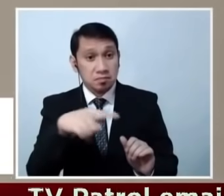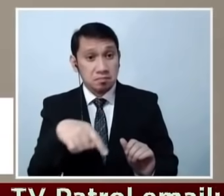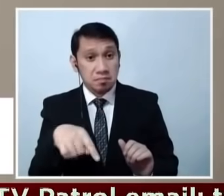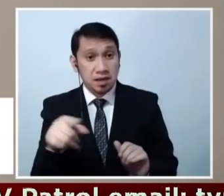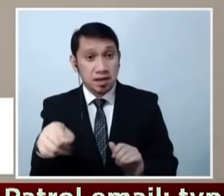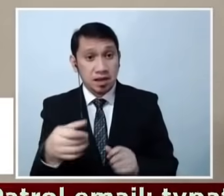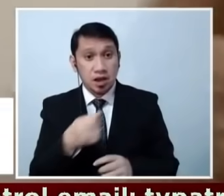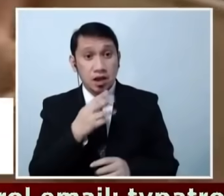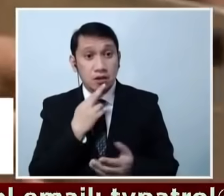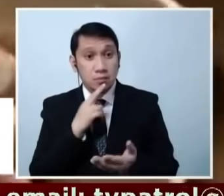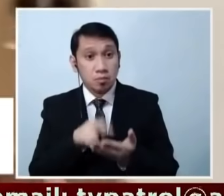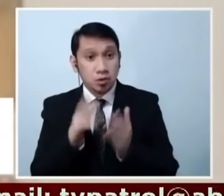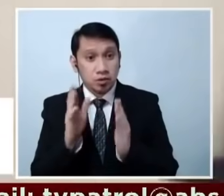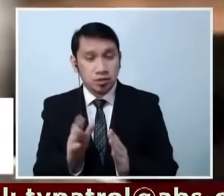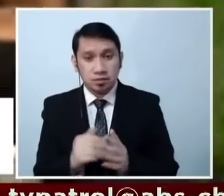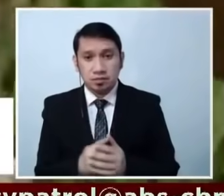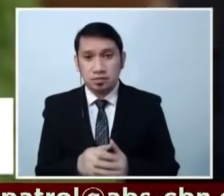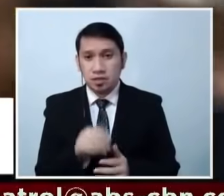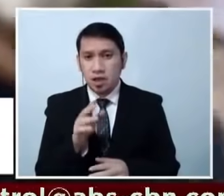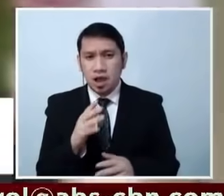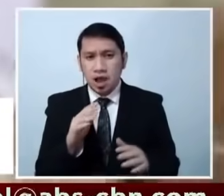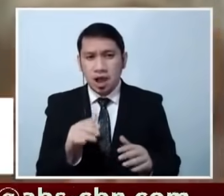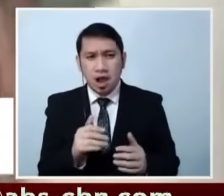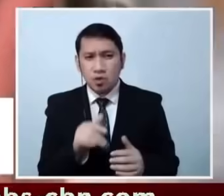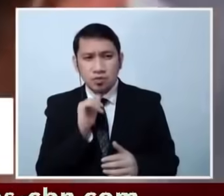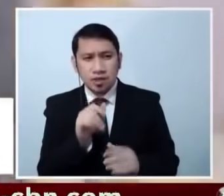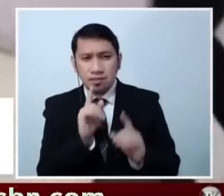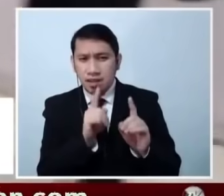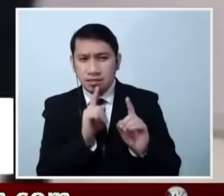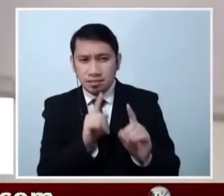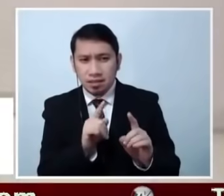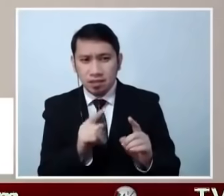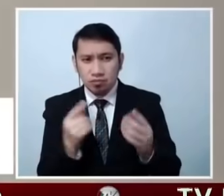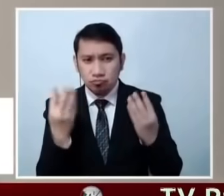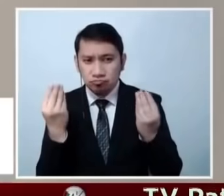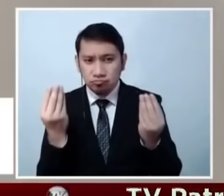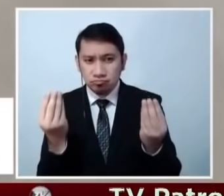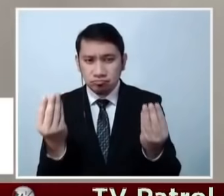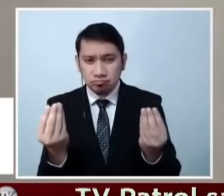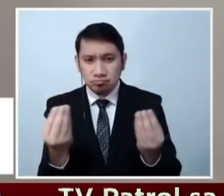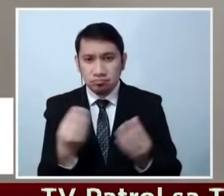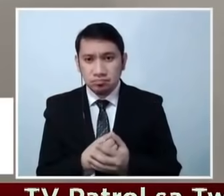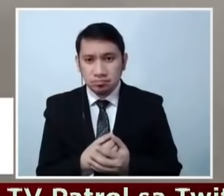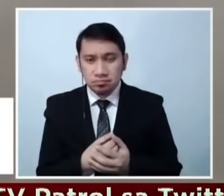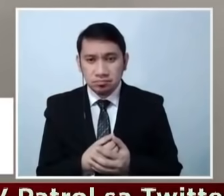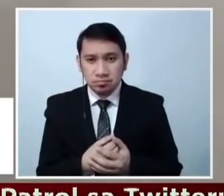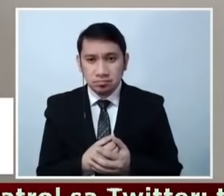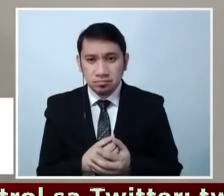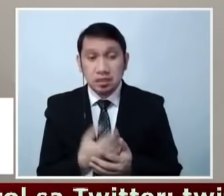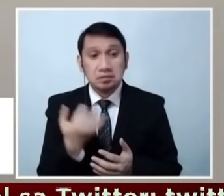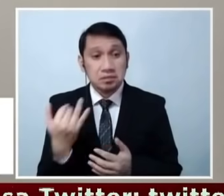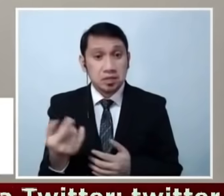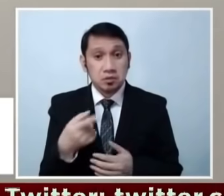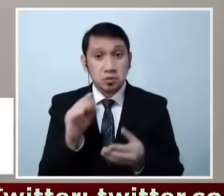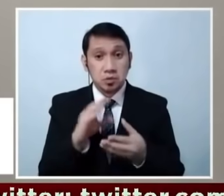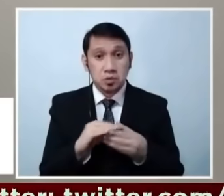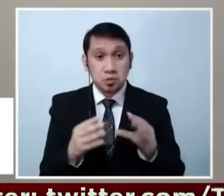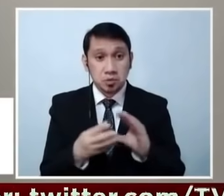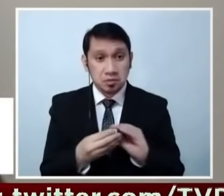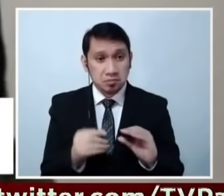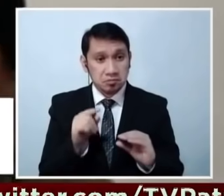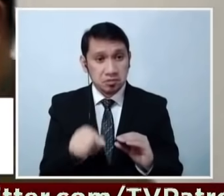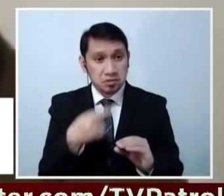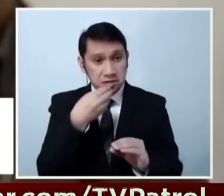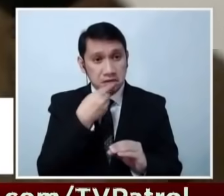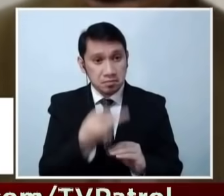how come you weren't able to attend the wake or the burial? Julian. Sa nauna niyang salaysay sa pulisya,